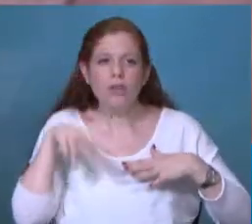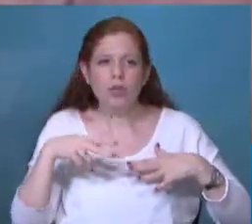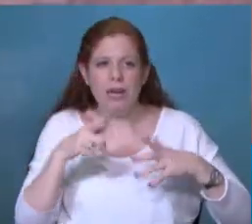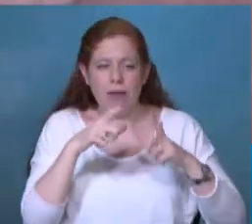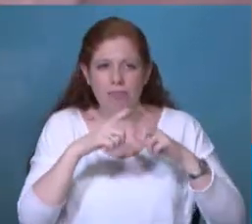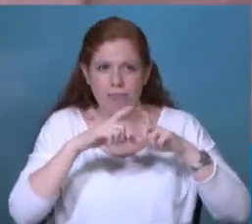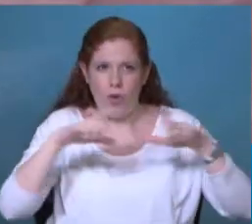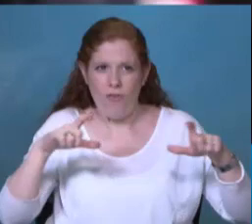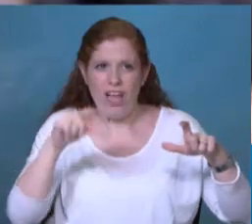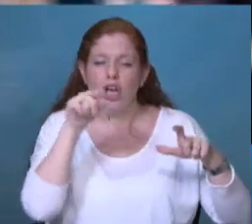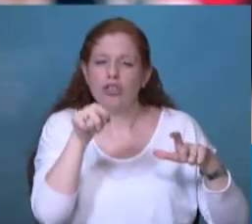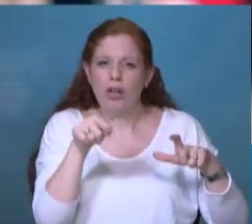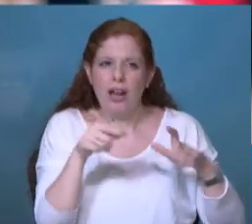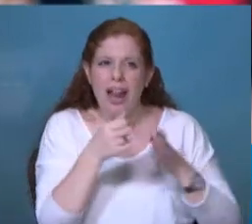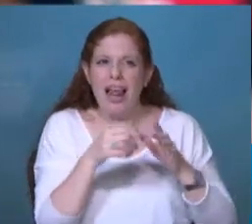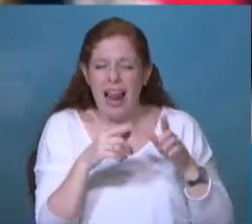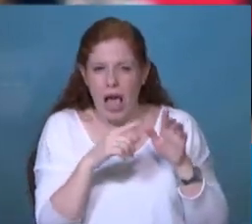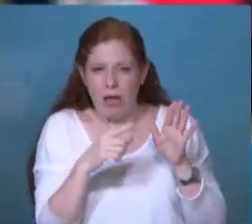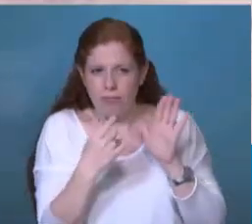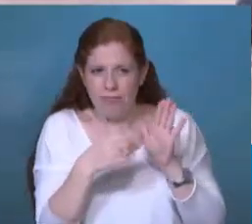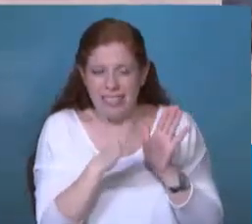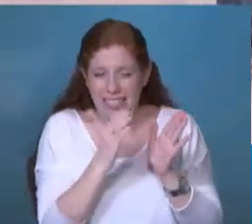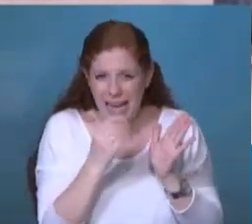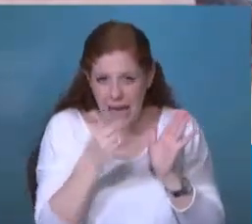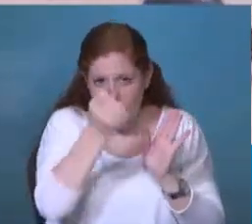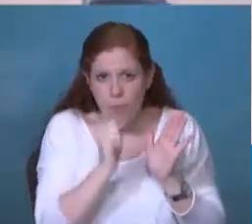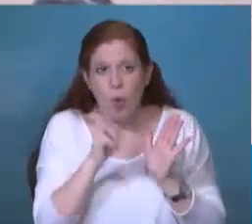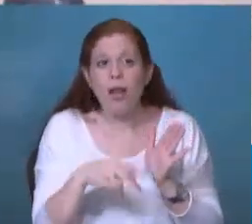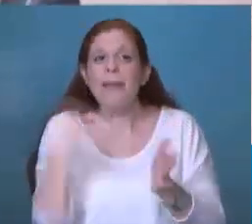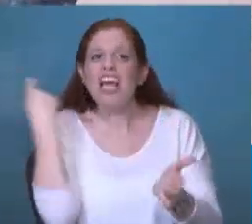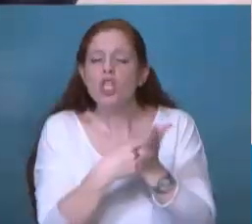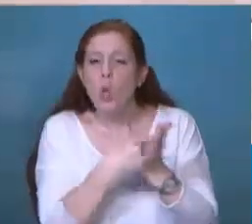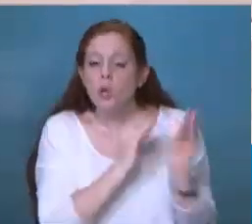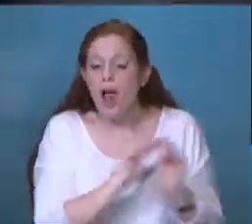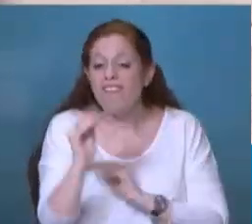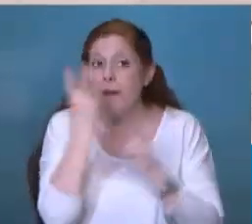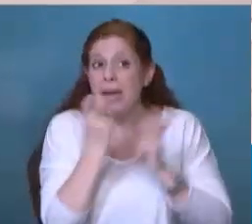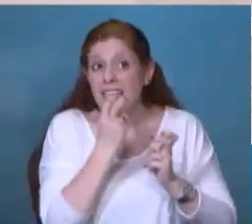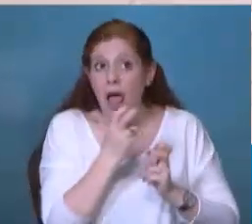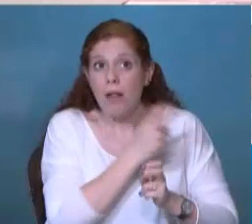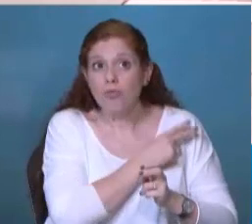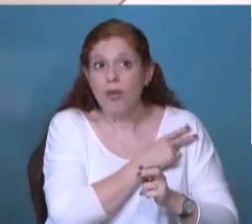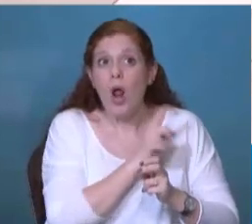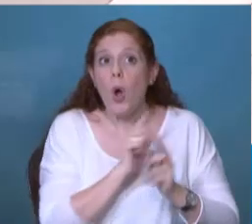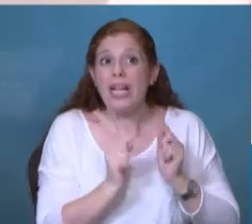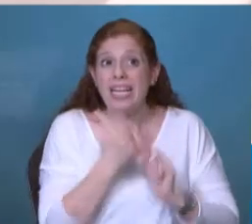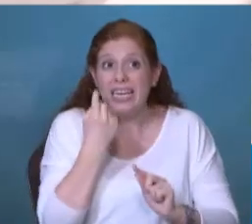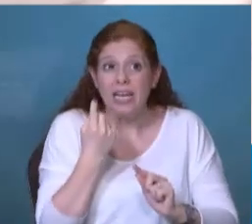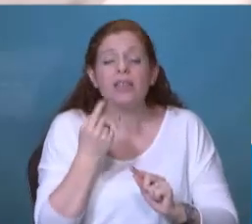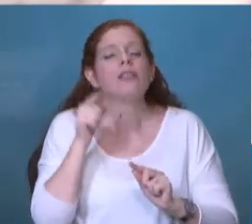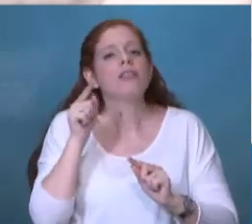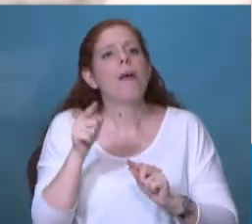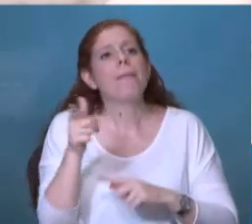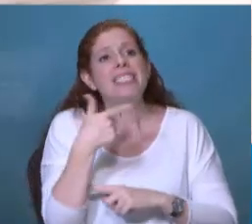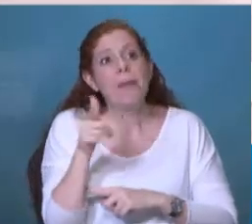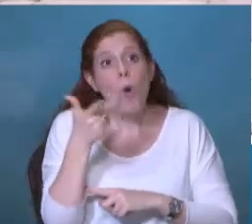הנחיות לתייר. בסמכותם לקנוס, לגרש ולהעביר מידע למשטרה על כל תקרית חריגה. מצלמות טלוויזיה הן